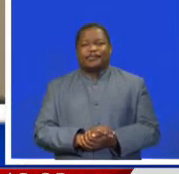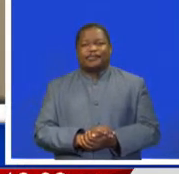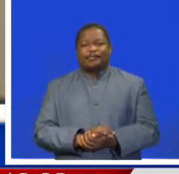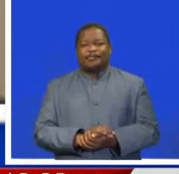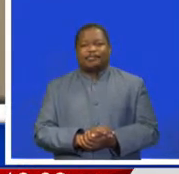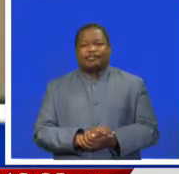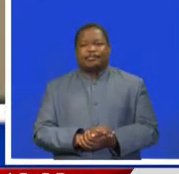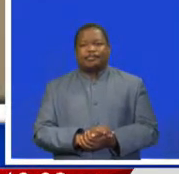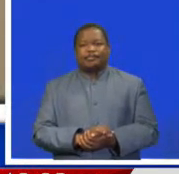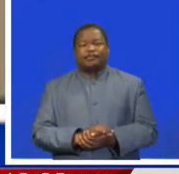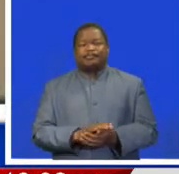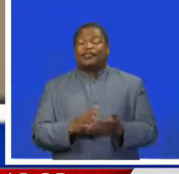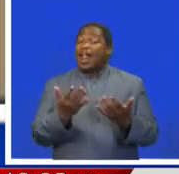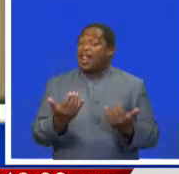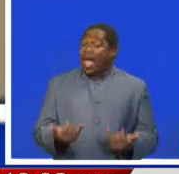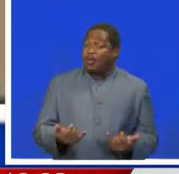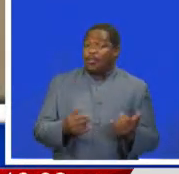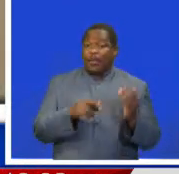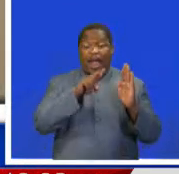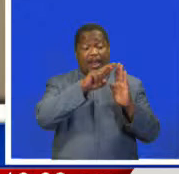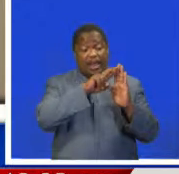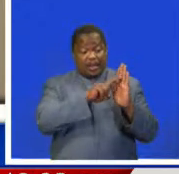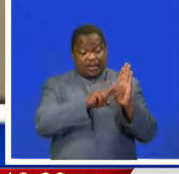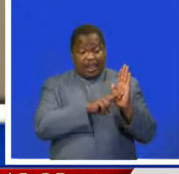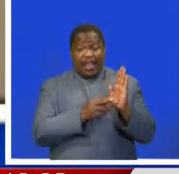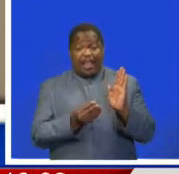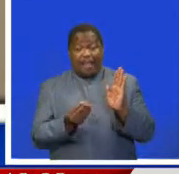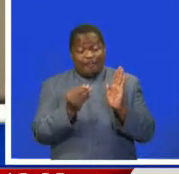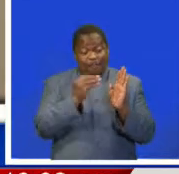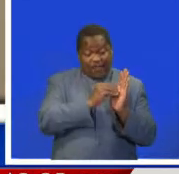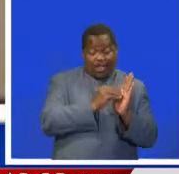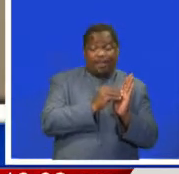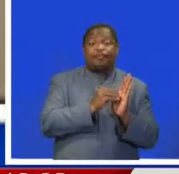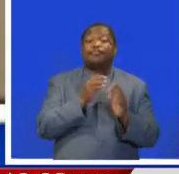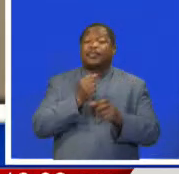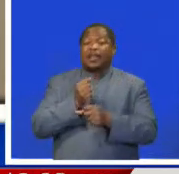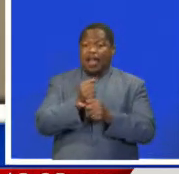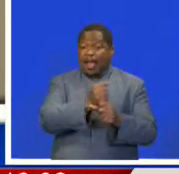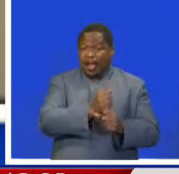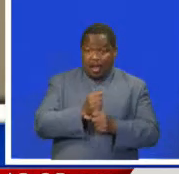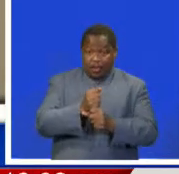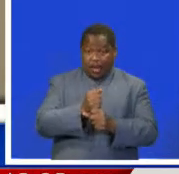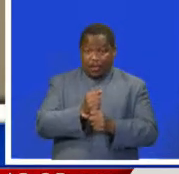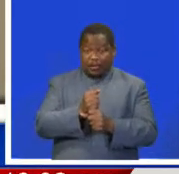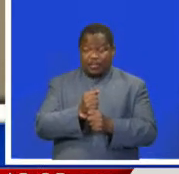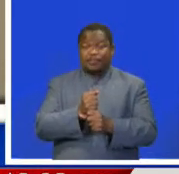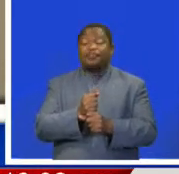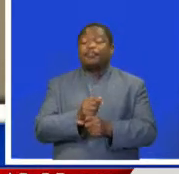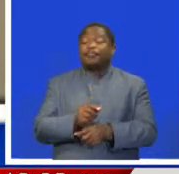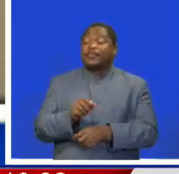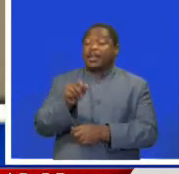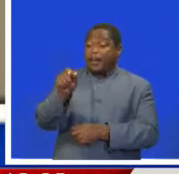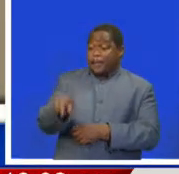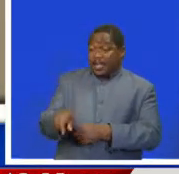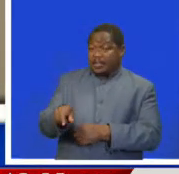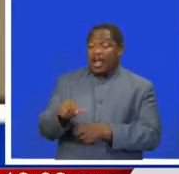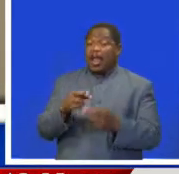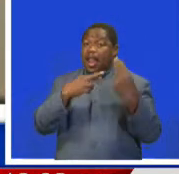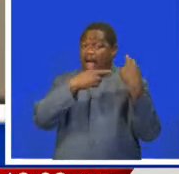ku regulate la njenyalo ngile part le yeke ukuthi registrar